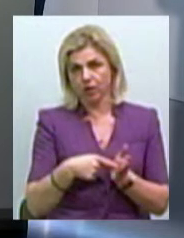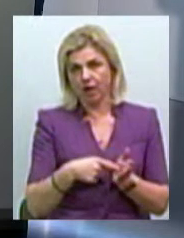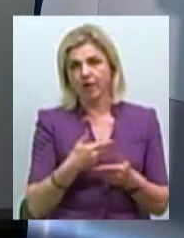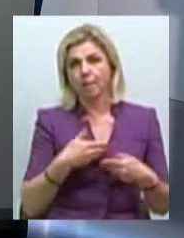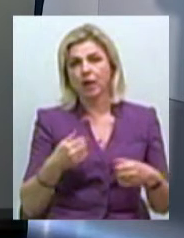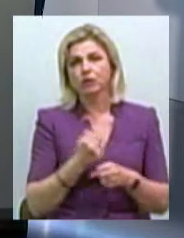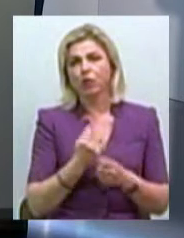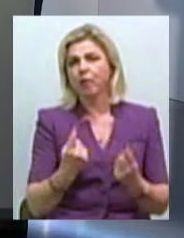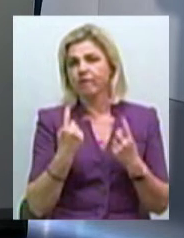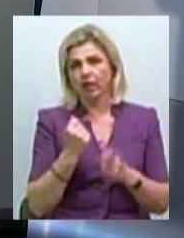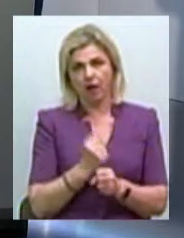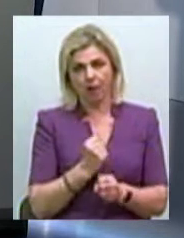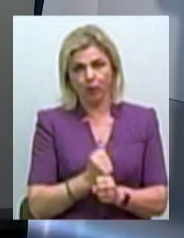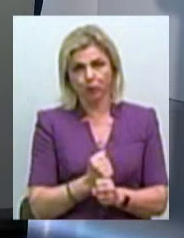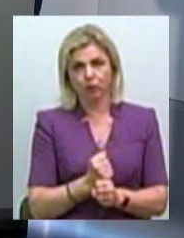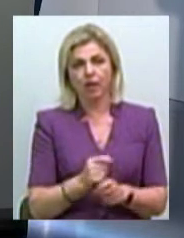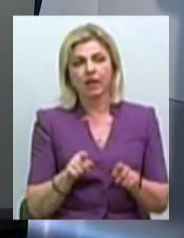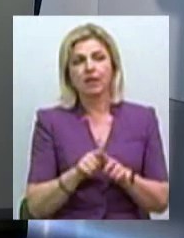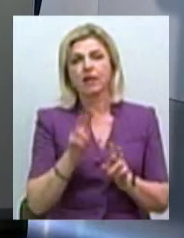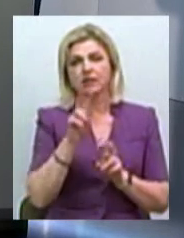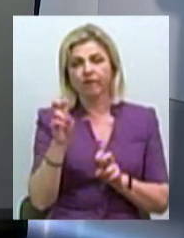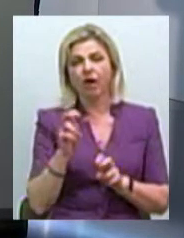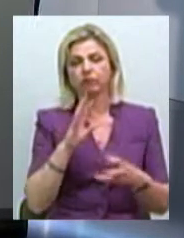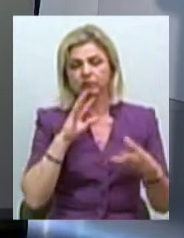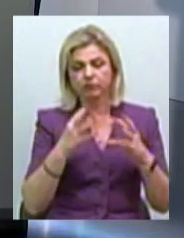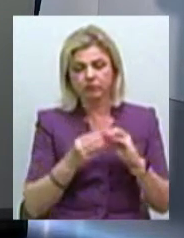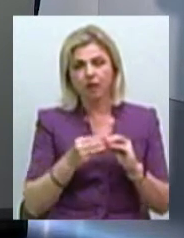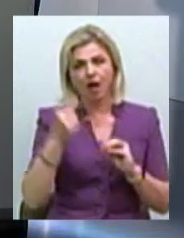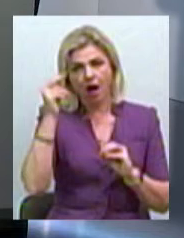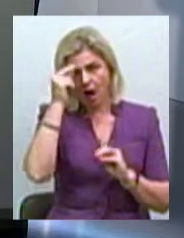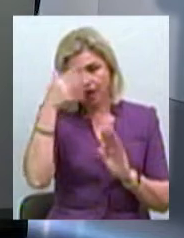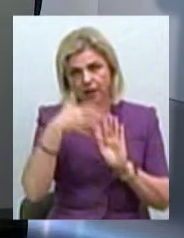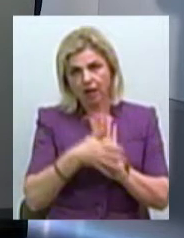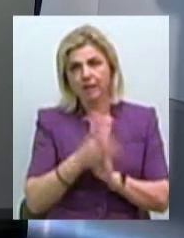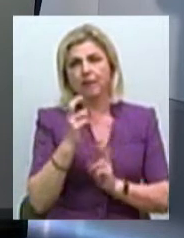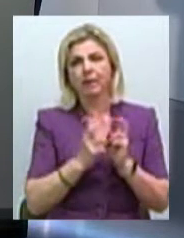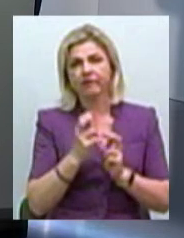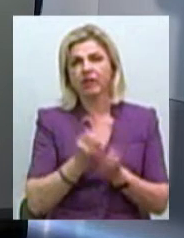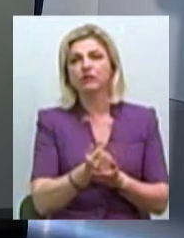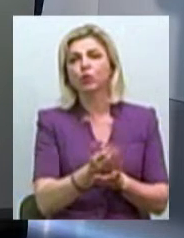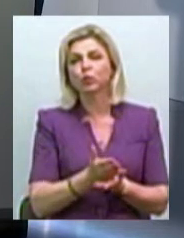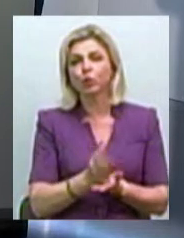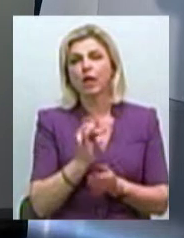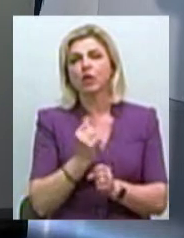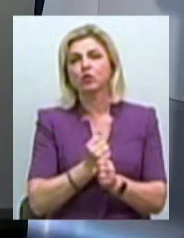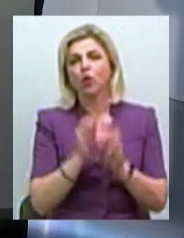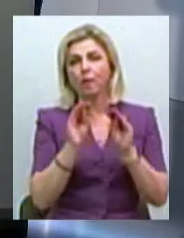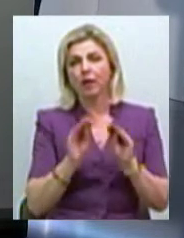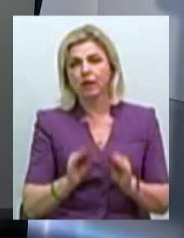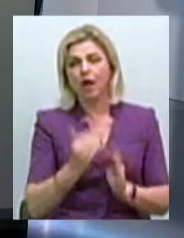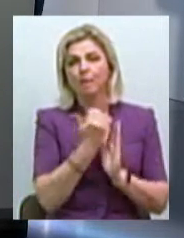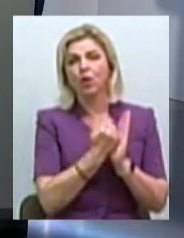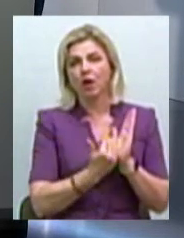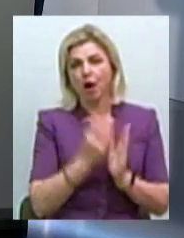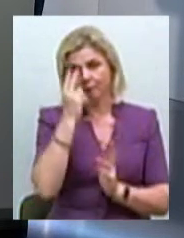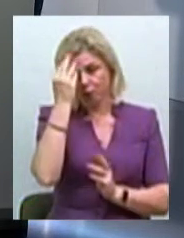зробили дуже велику роботу, так званий SWOT-аналіз підприємства інфраструктури і розробили програму по